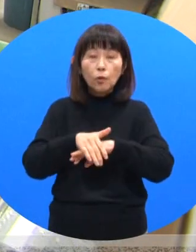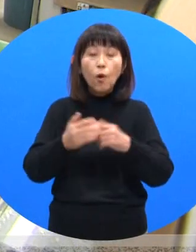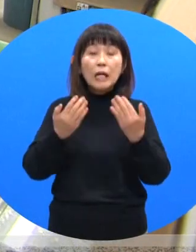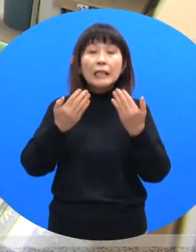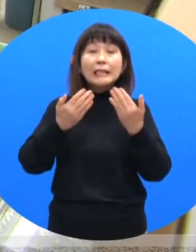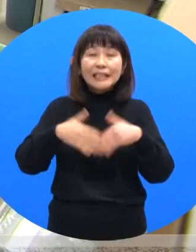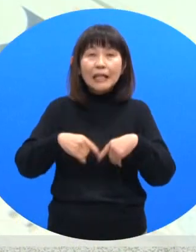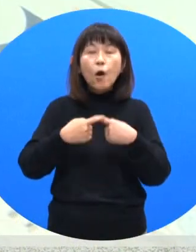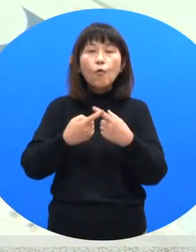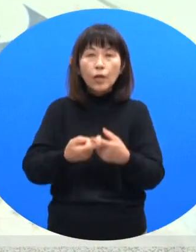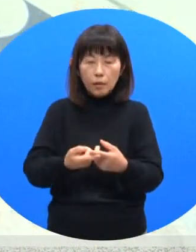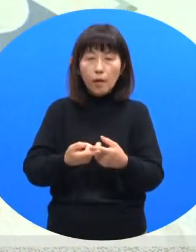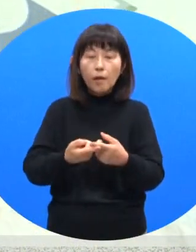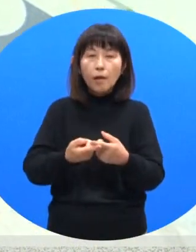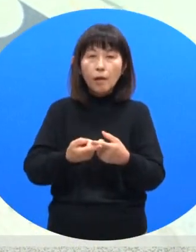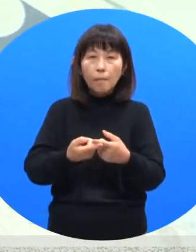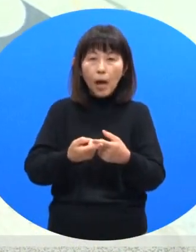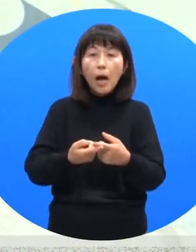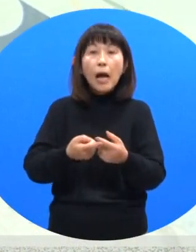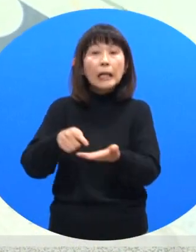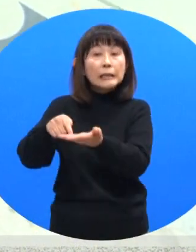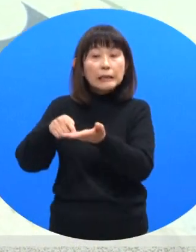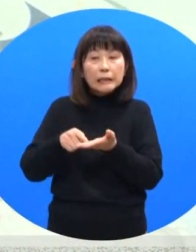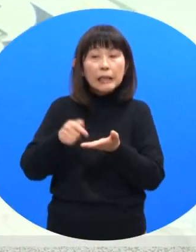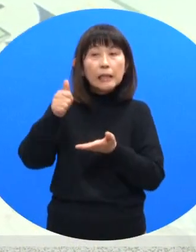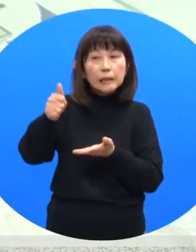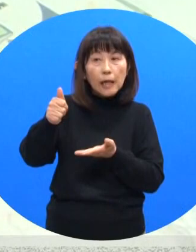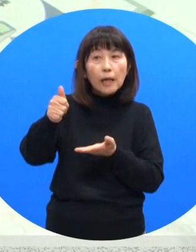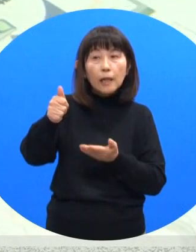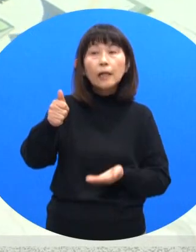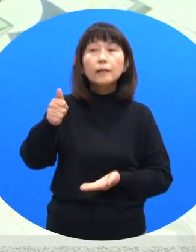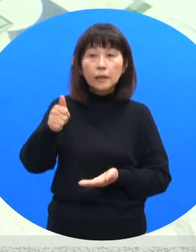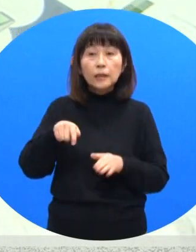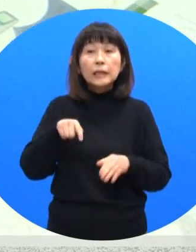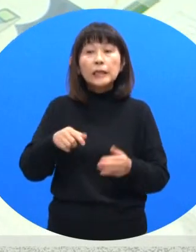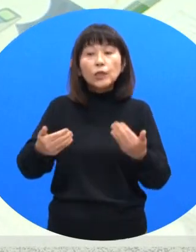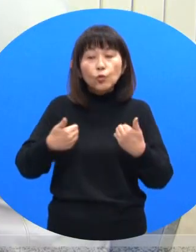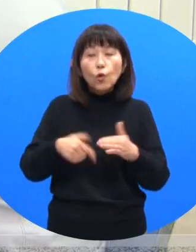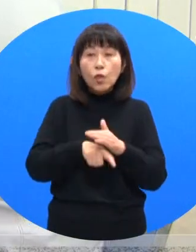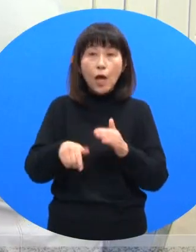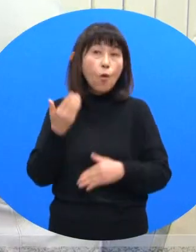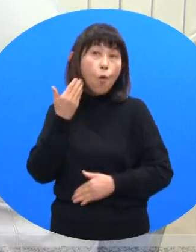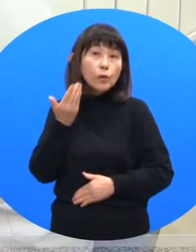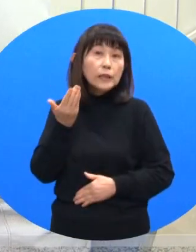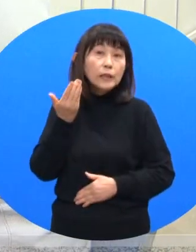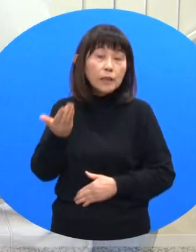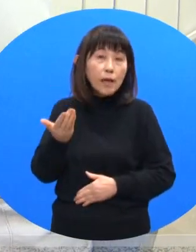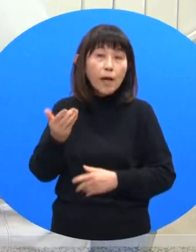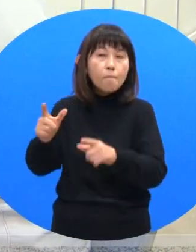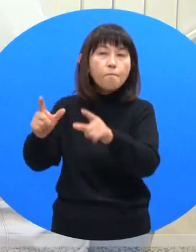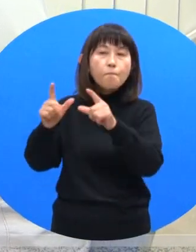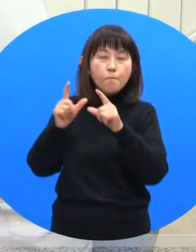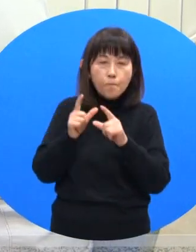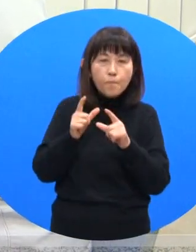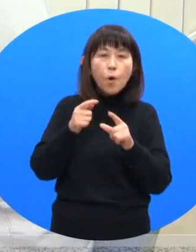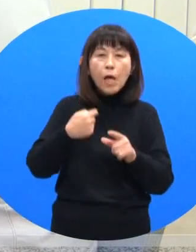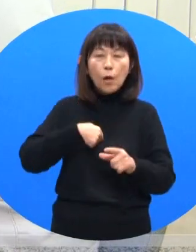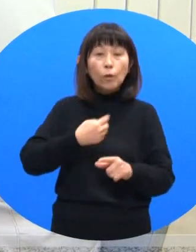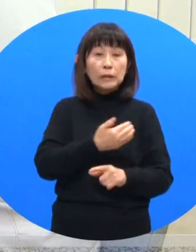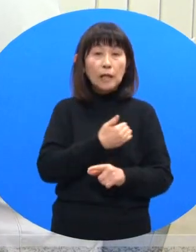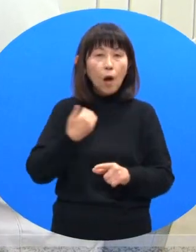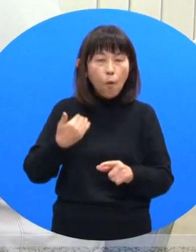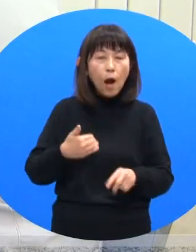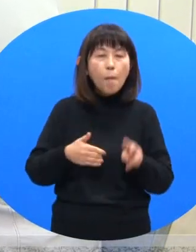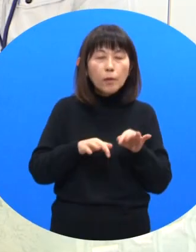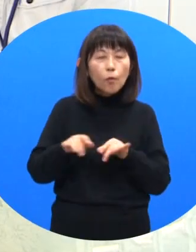援システムを導入しました。申請者に必要事項を聞き取り、それをもとに申請書が出力されます